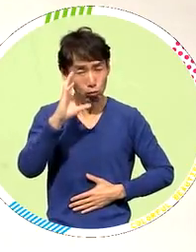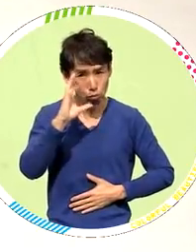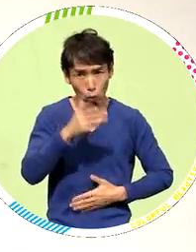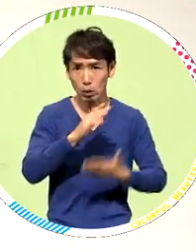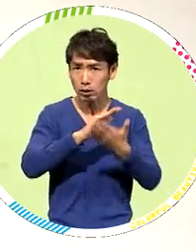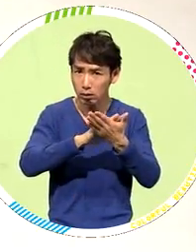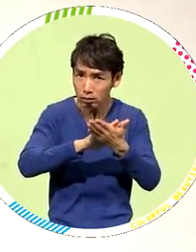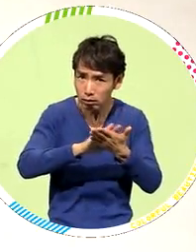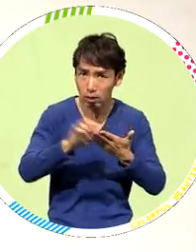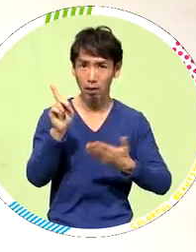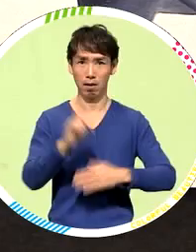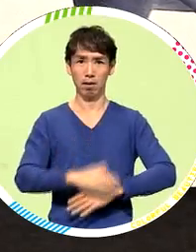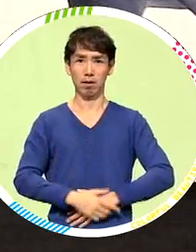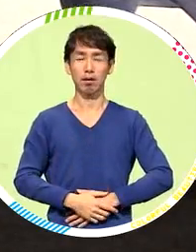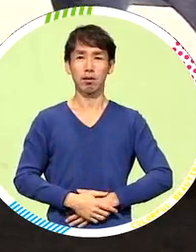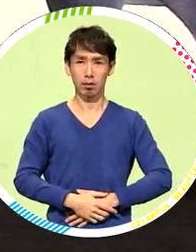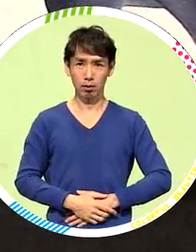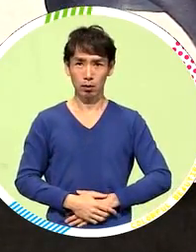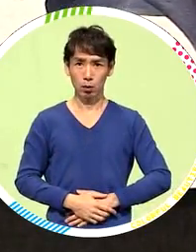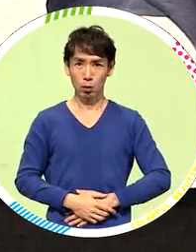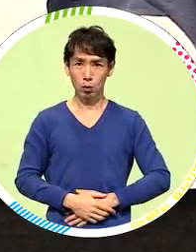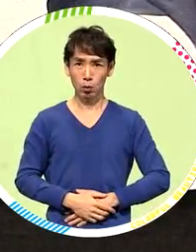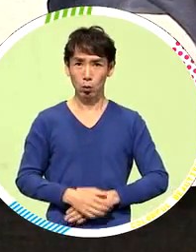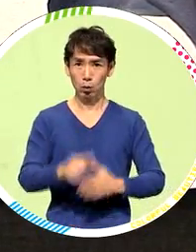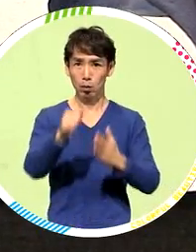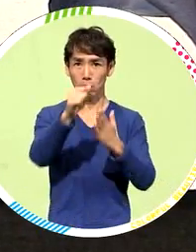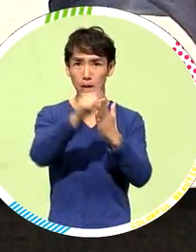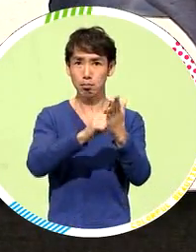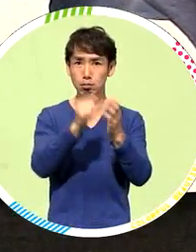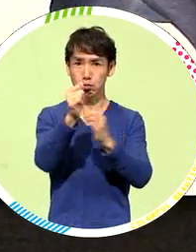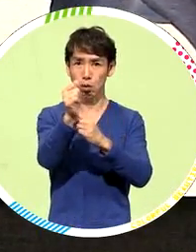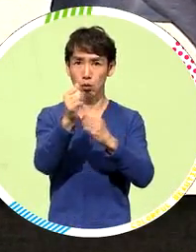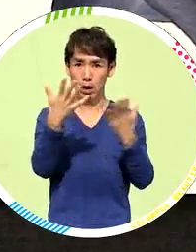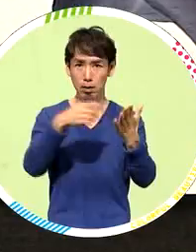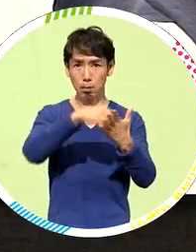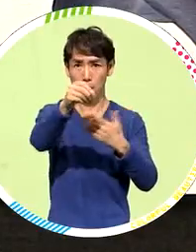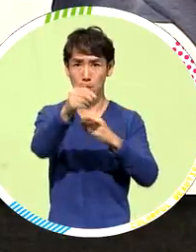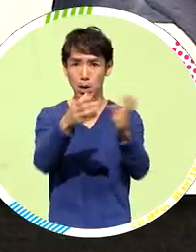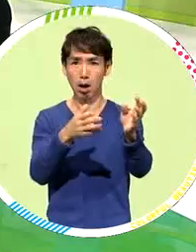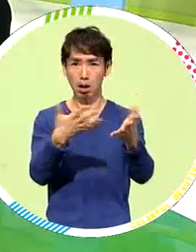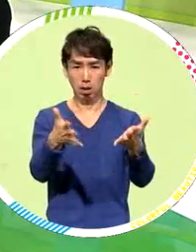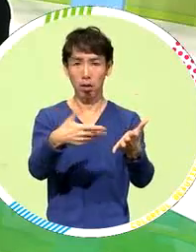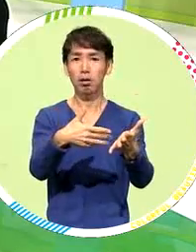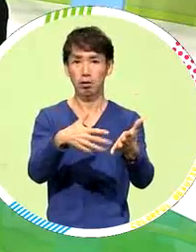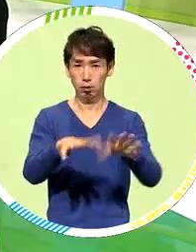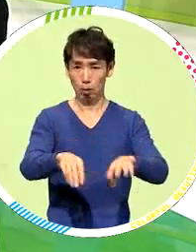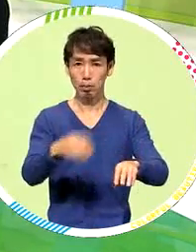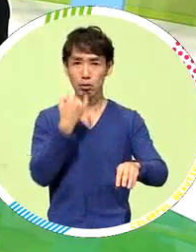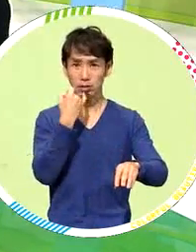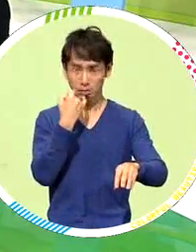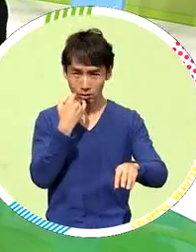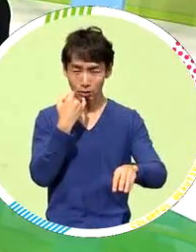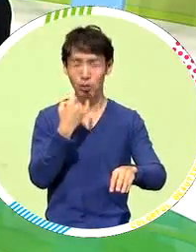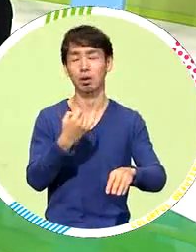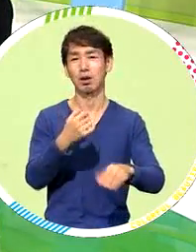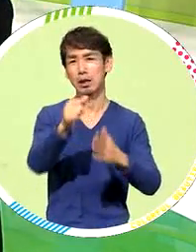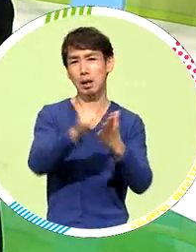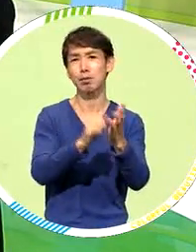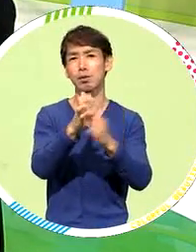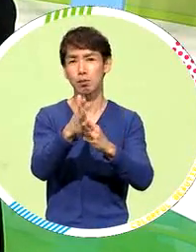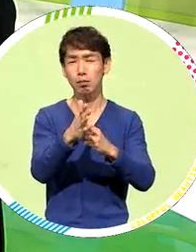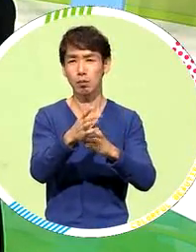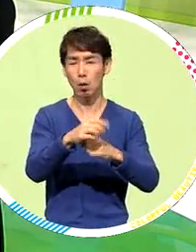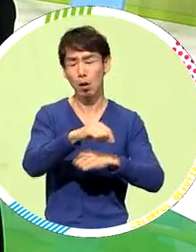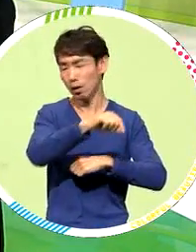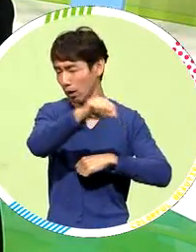下記0これで4筋で触っていらっしゃいますねだいじょば触っちゃいけませんあの手袋しましょう帰って感触